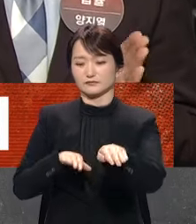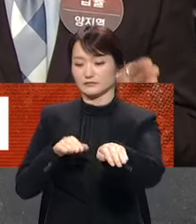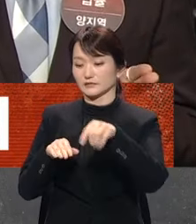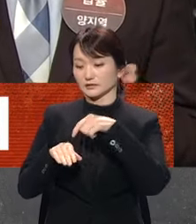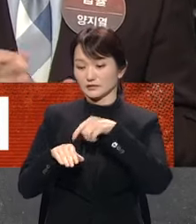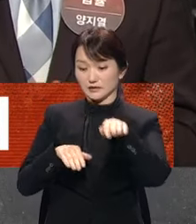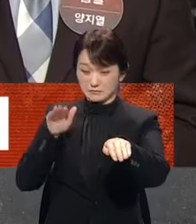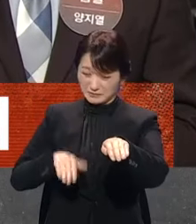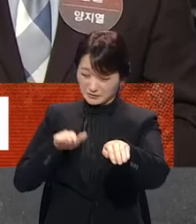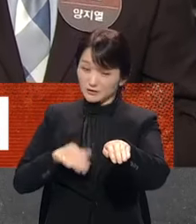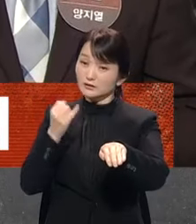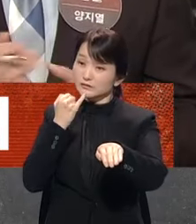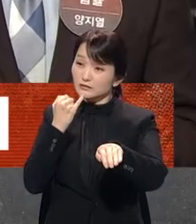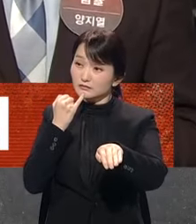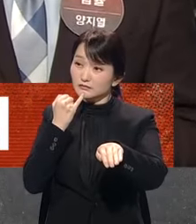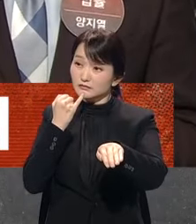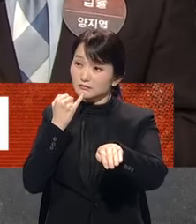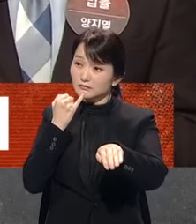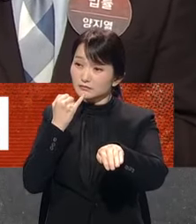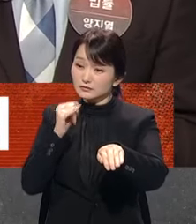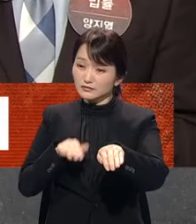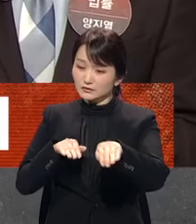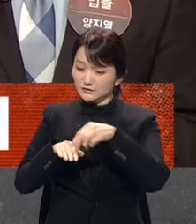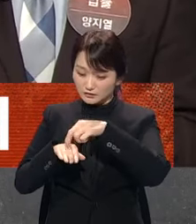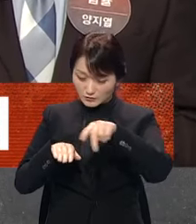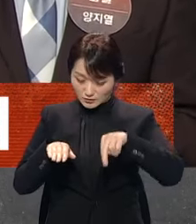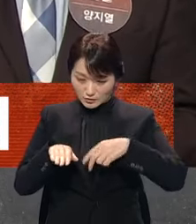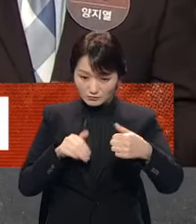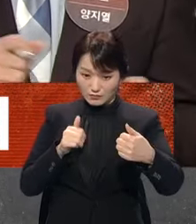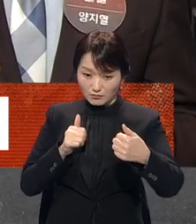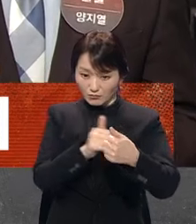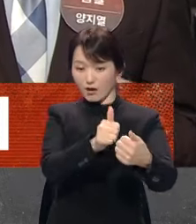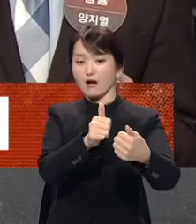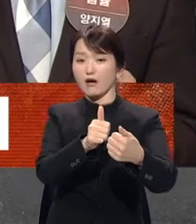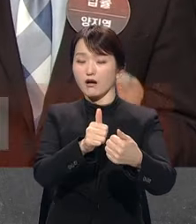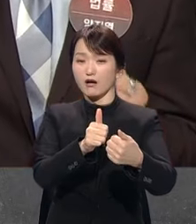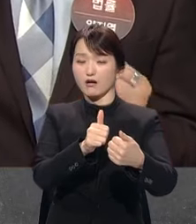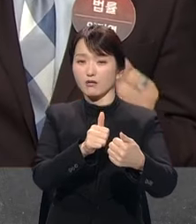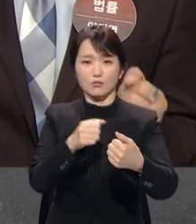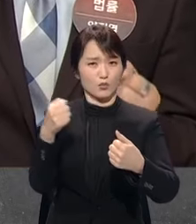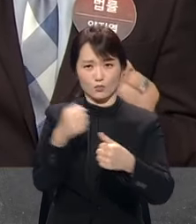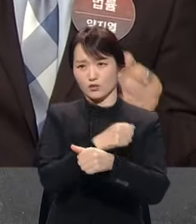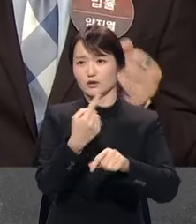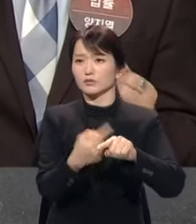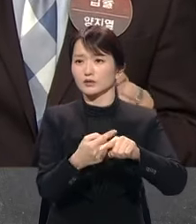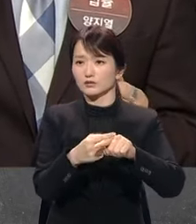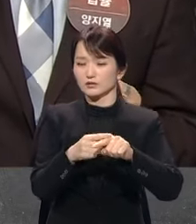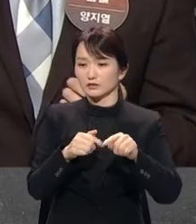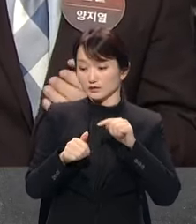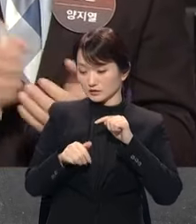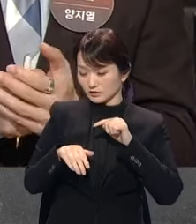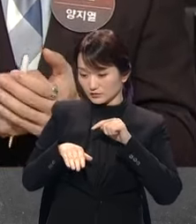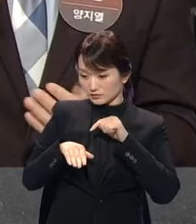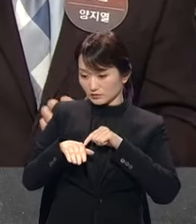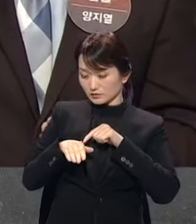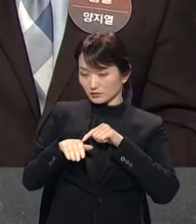괜찮다고 쳐요. 근데 배치기란 건 폭행이 명백하고요. 그다음에 삼단봉 왜 이런 거 가지고 다니시는 거예요? 저거는